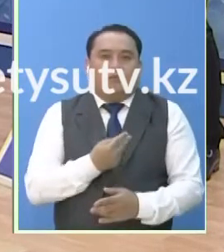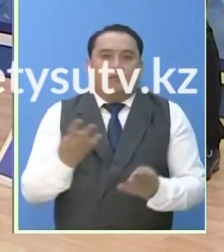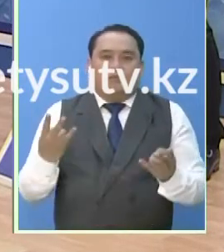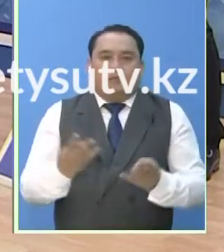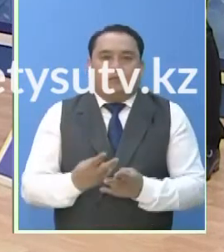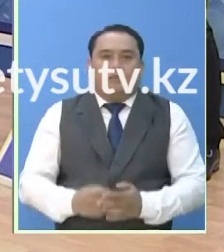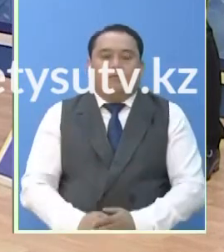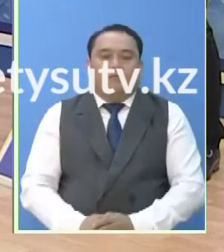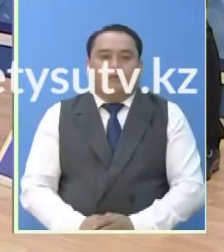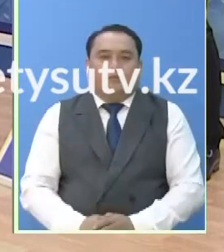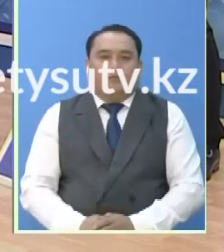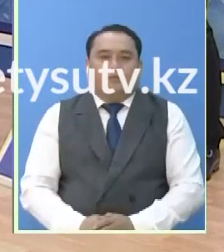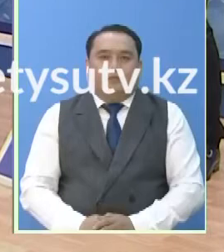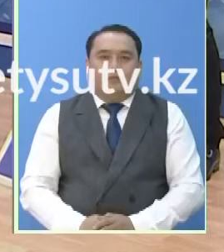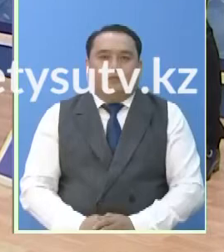деп.